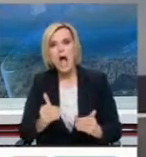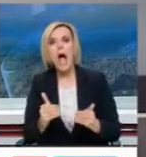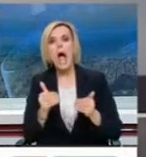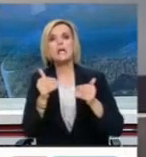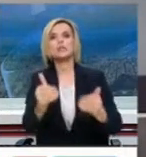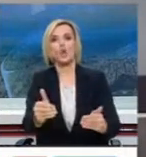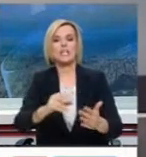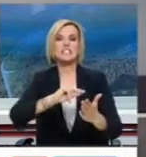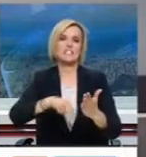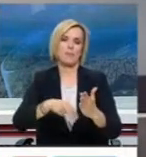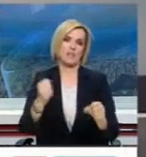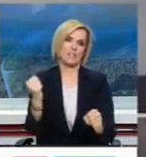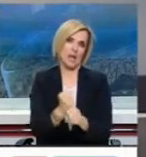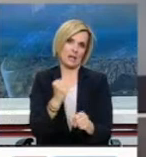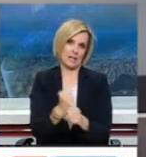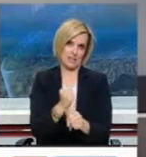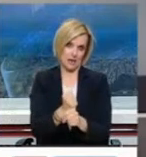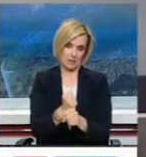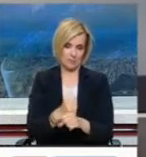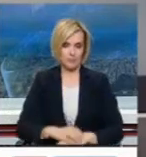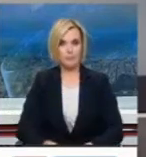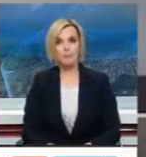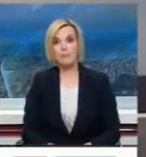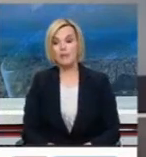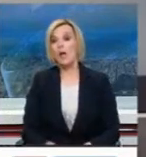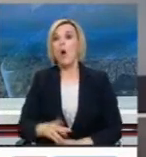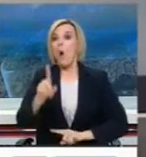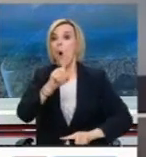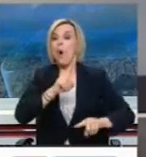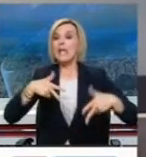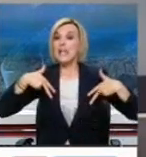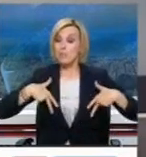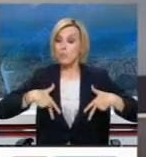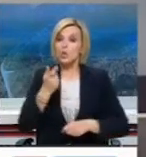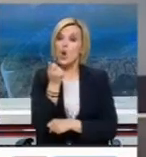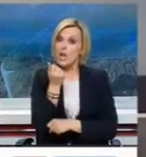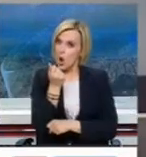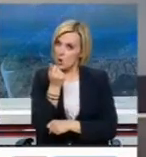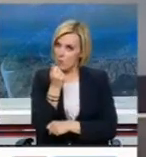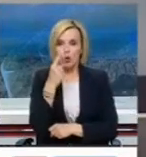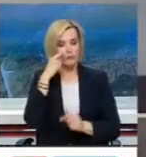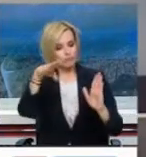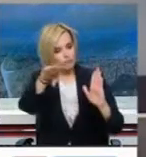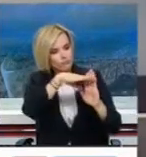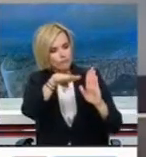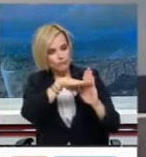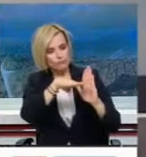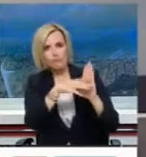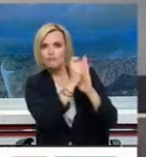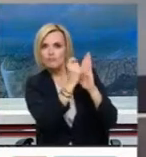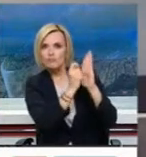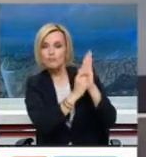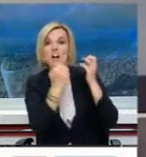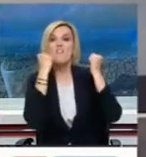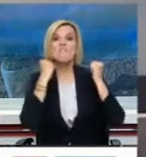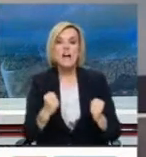εργασίας. Οι επιχειρήσεις εργοδότες που πλήττονται καθορίζονται από το Υπουργείο Οικονομικών και μόνο και ορίζονται βάσει κωδικού